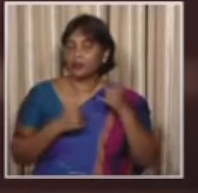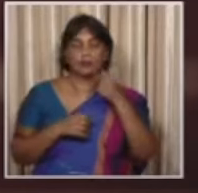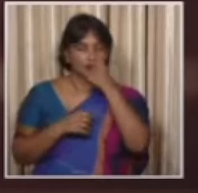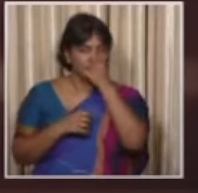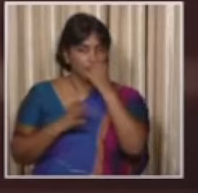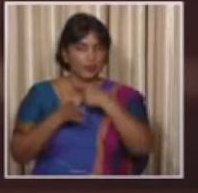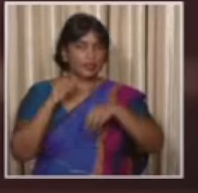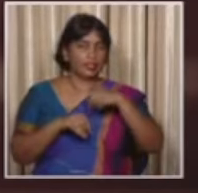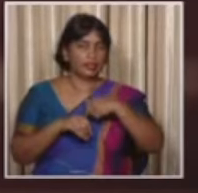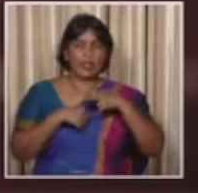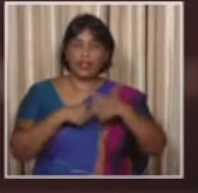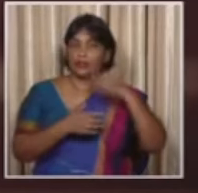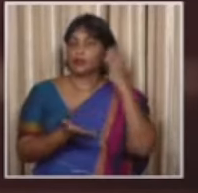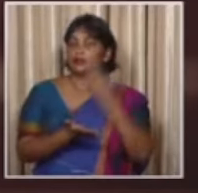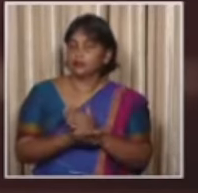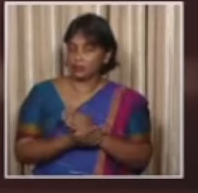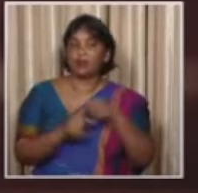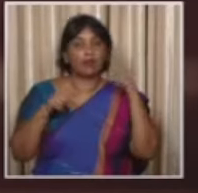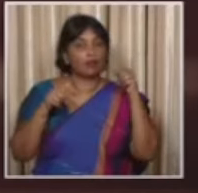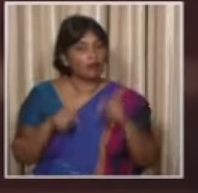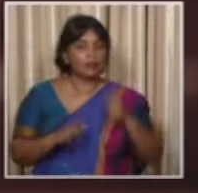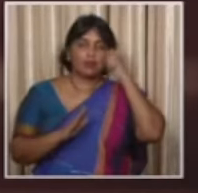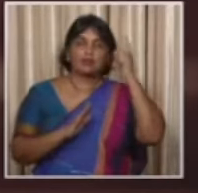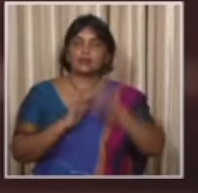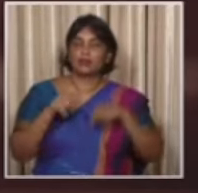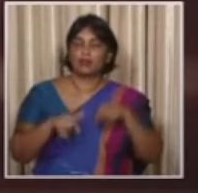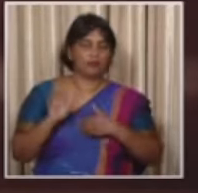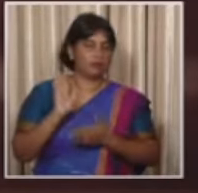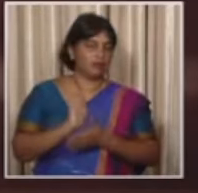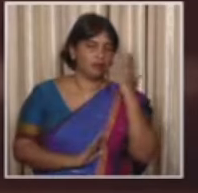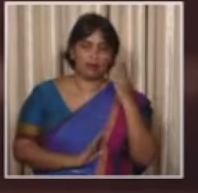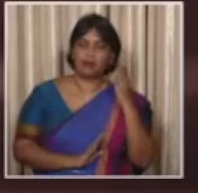දේශපාලනික හේතුවක් මත නතර කිරීම හරහා අදත් ජපානයේ අපිත් එක්ක අමනාපයි.